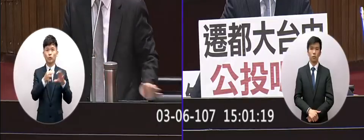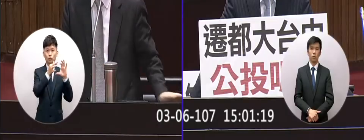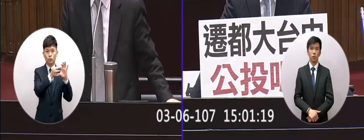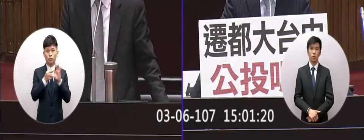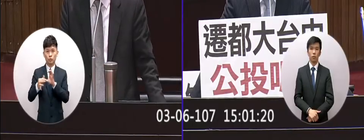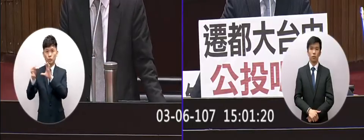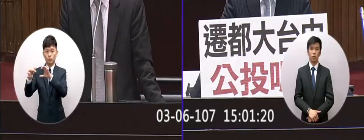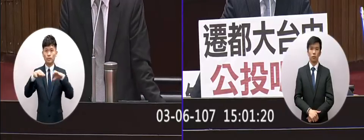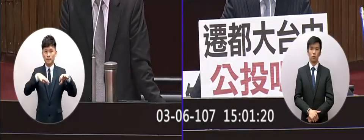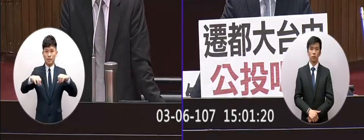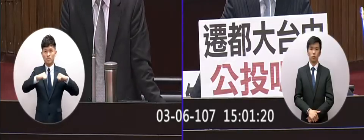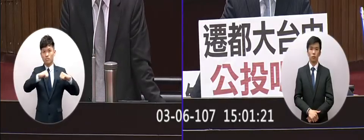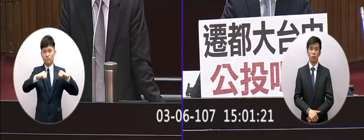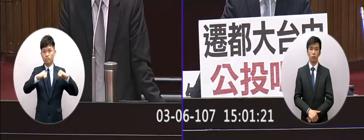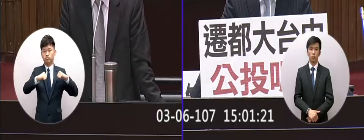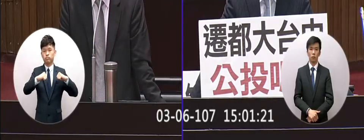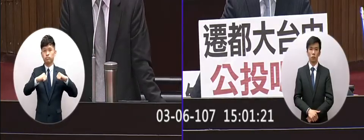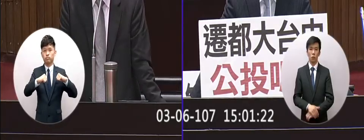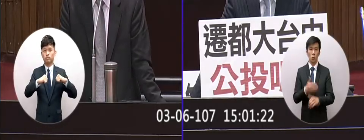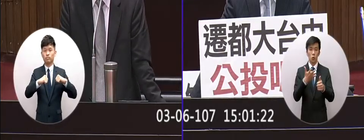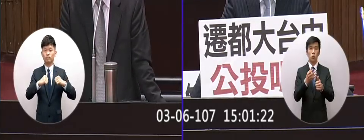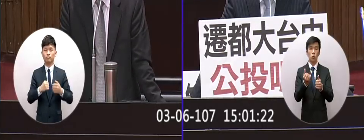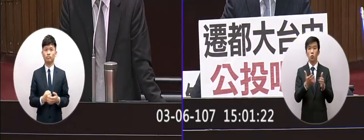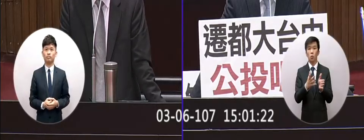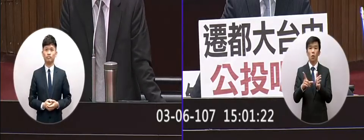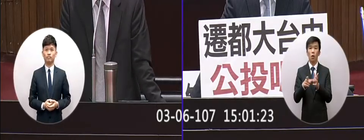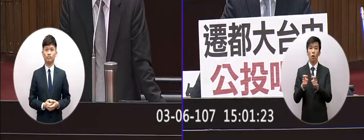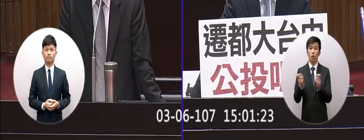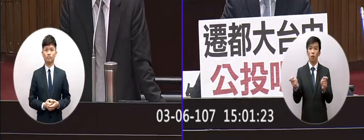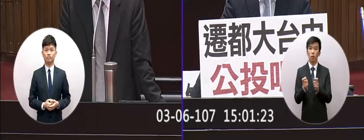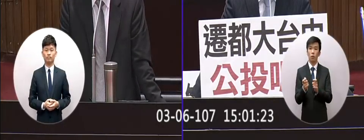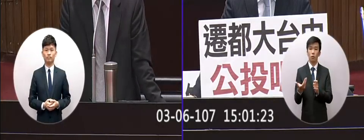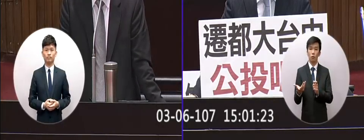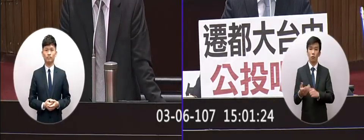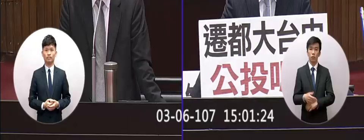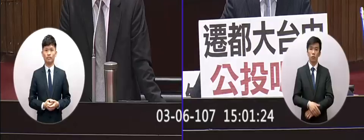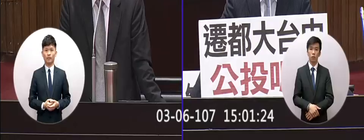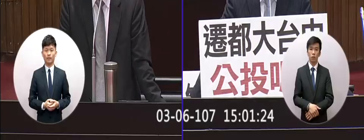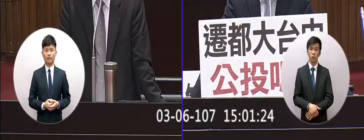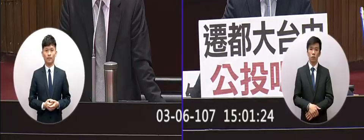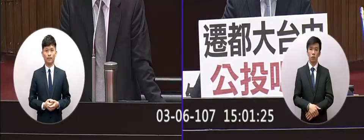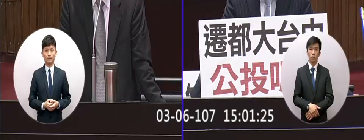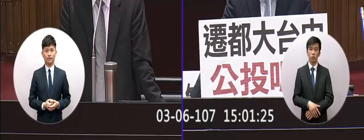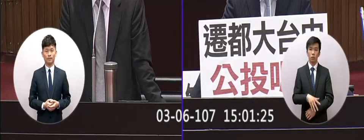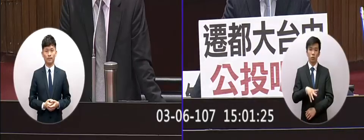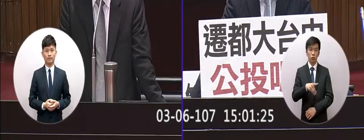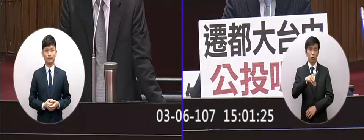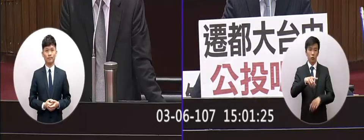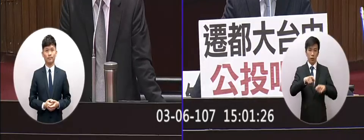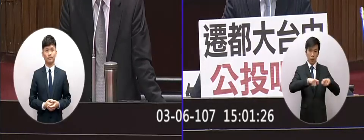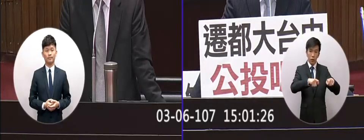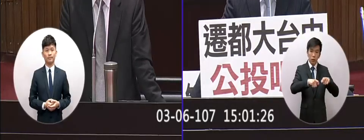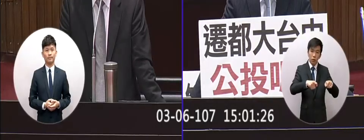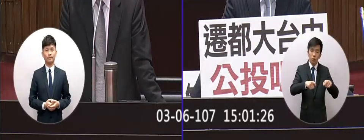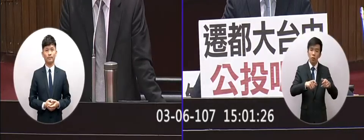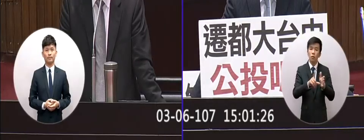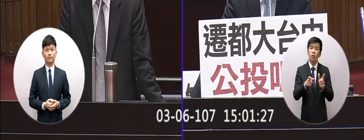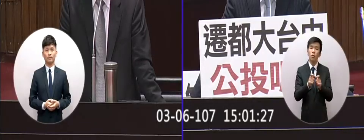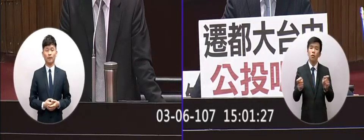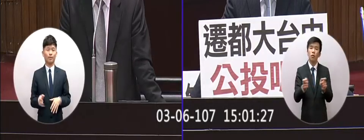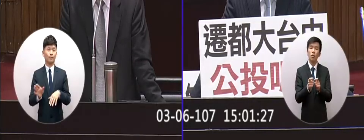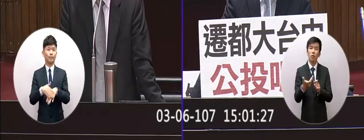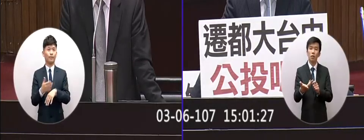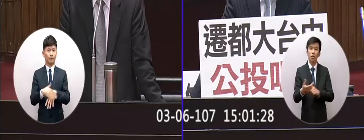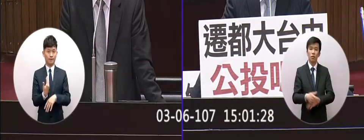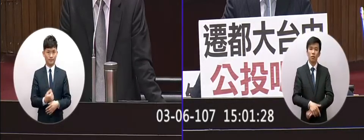的争夺。 那你认为要准备多久？因为你讲谋定而后动，这个谋好像要谋很久哎、欸。 不会